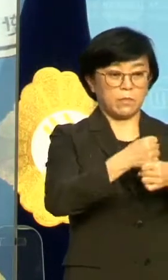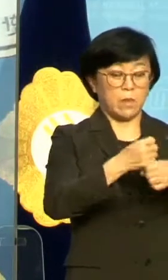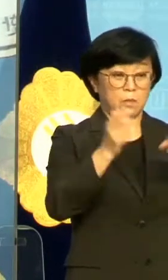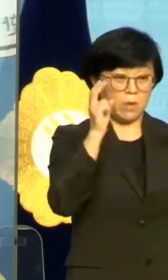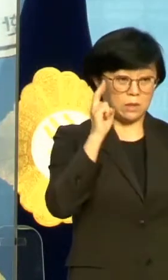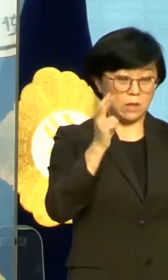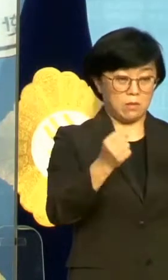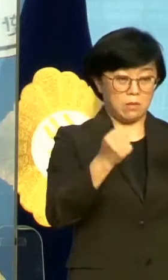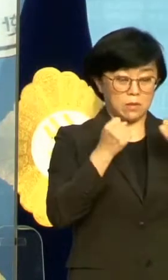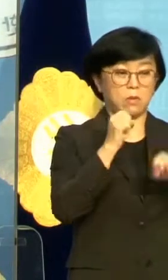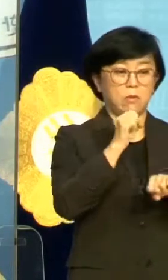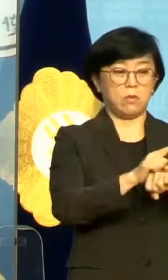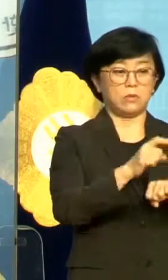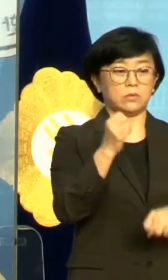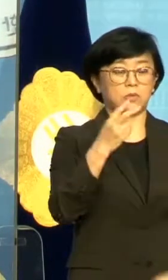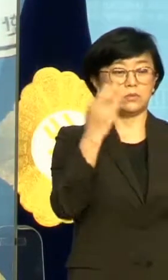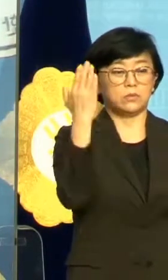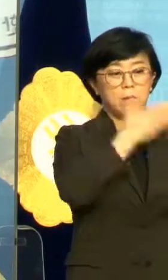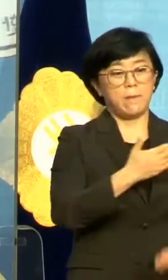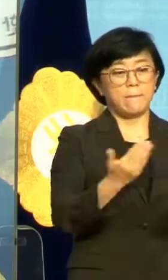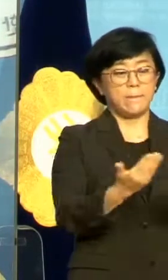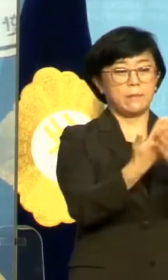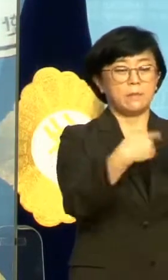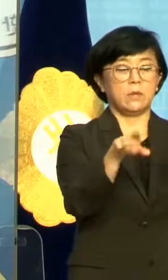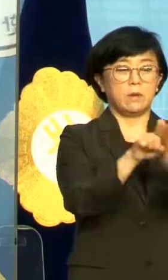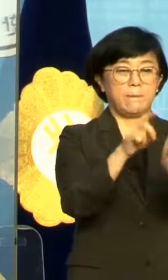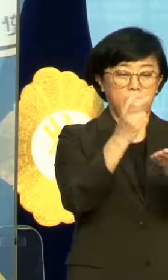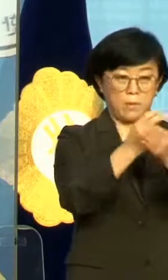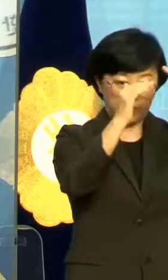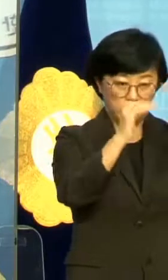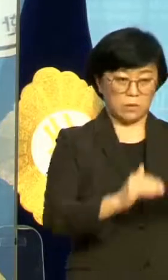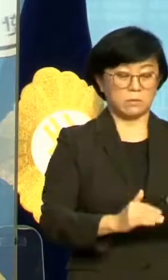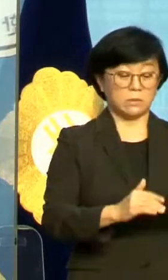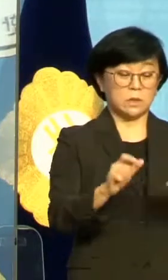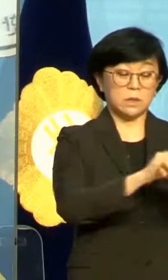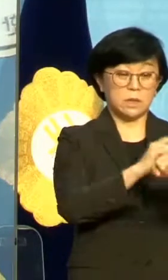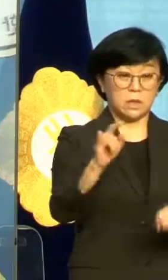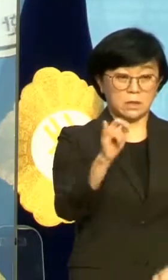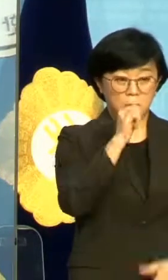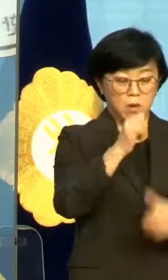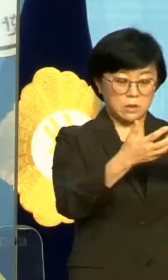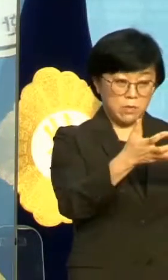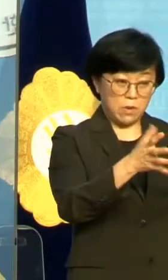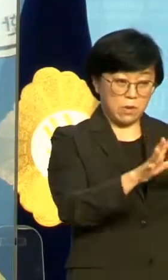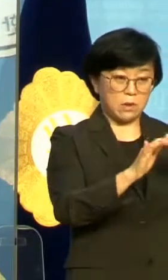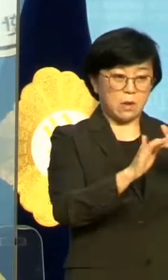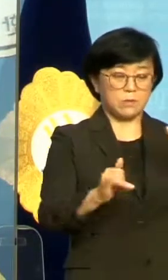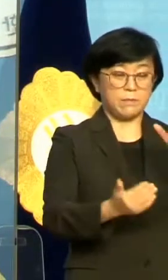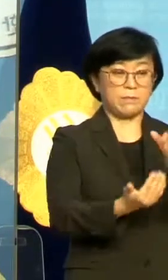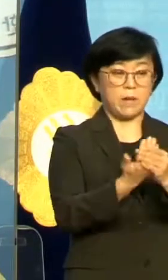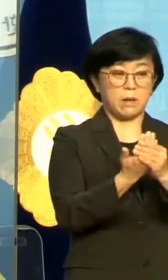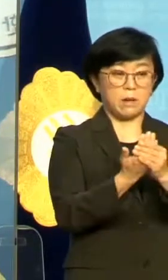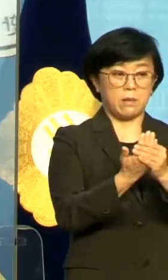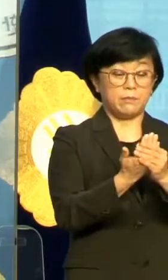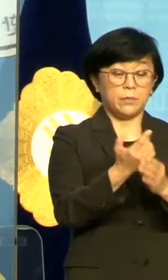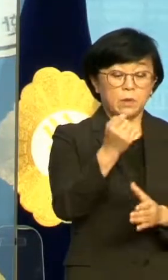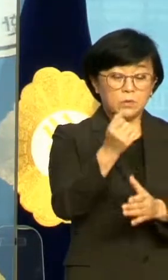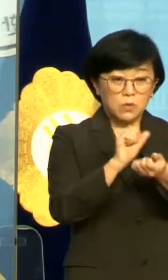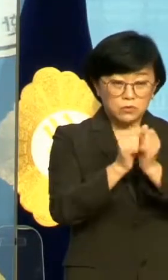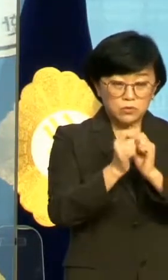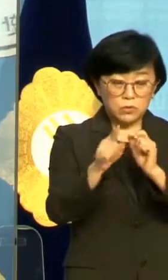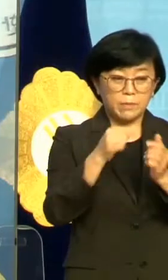건전성 상승과 투명한 성장을 이끌어낼 법 아닙니다 특히 재벌 총수 일가의 전 행으로 발생하는 소액주주들의